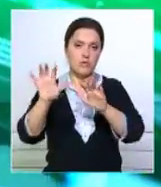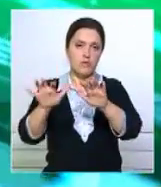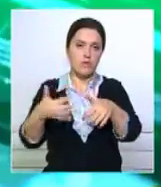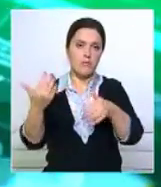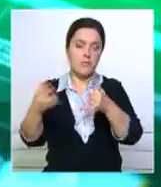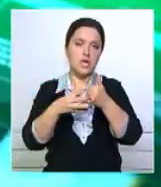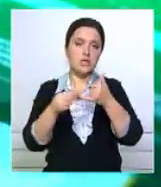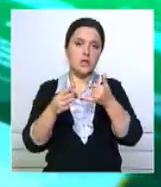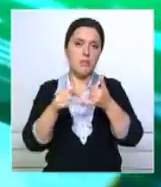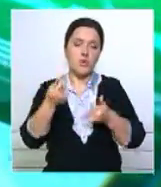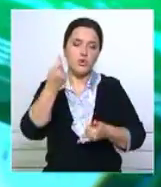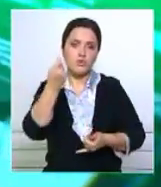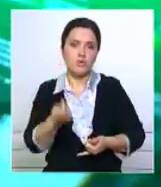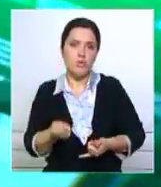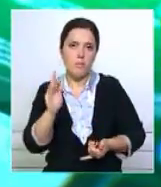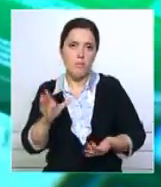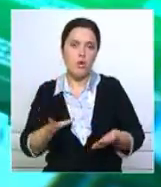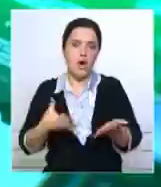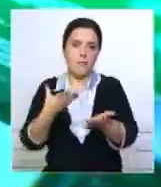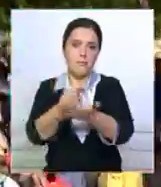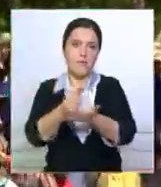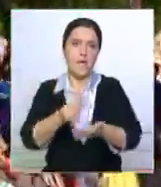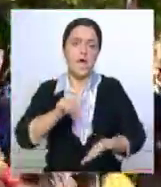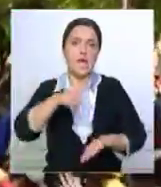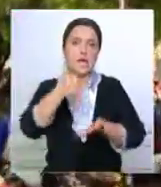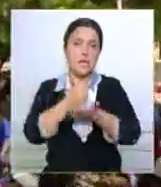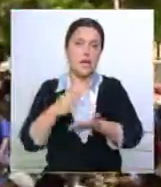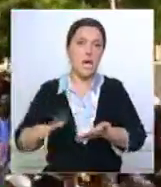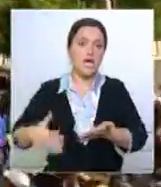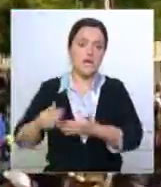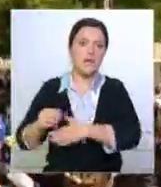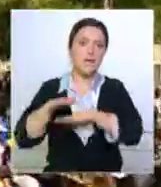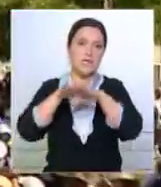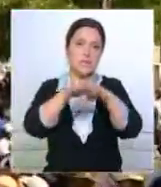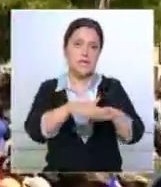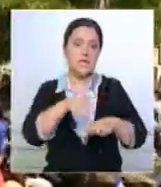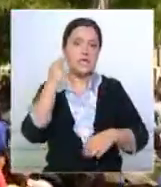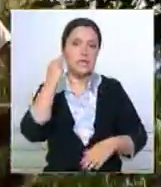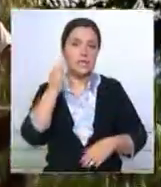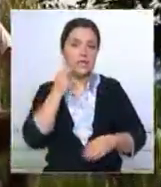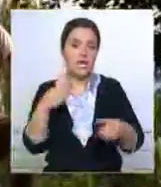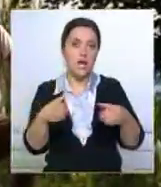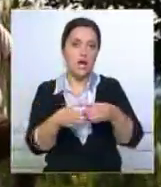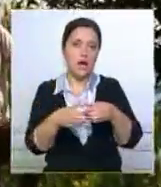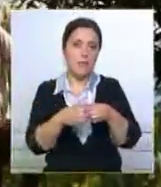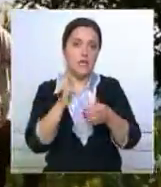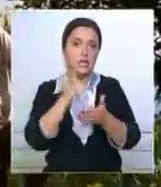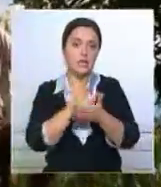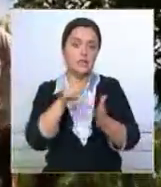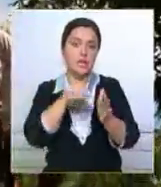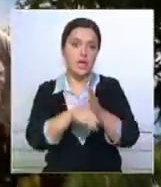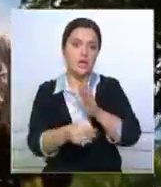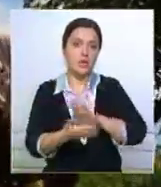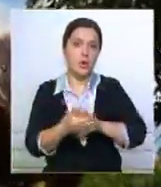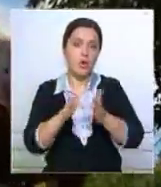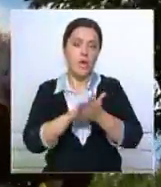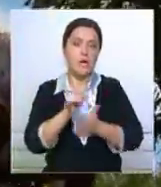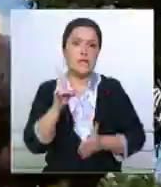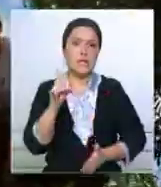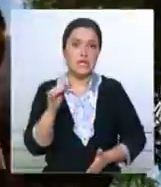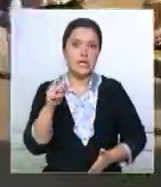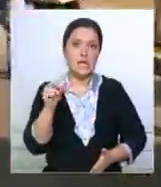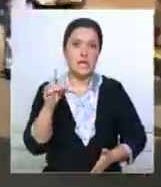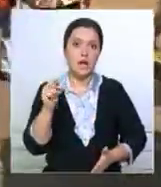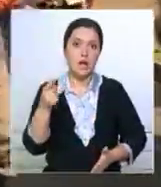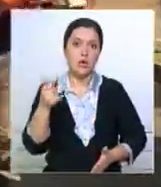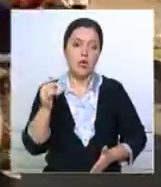родные места за небольшую компенсацию. Главный инвестор проекта – китайская компания HKND Group. Согласно договору,